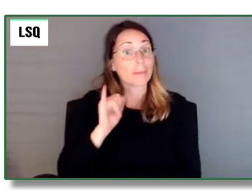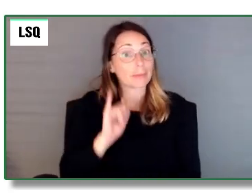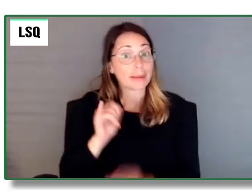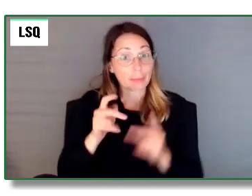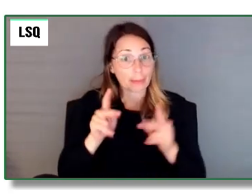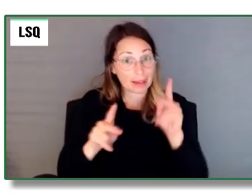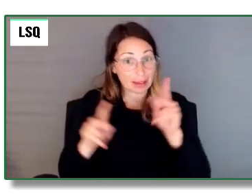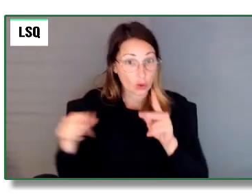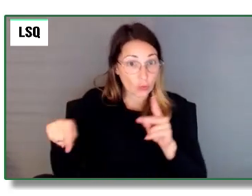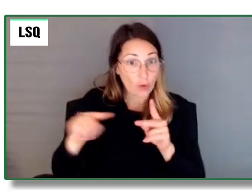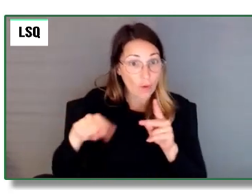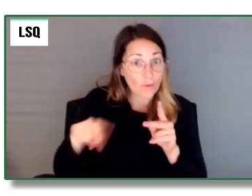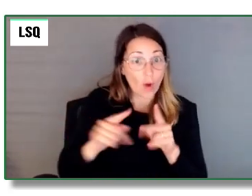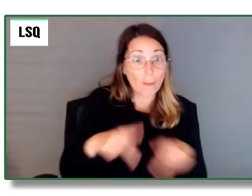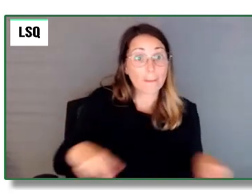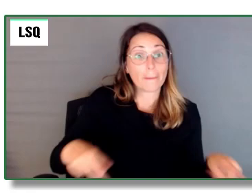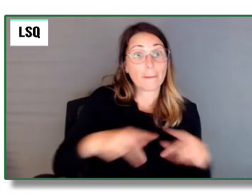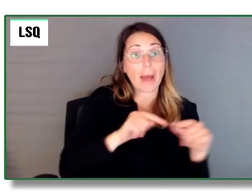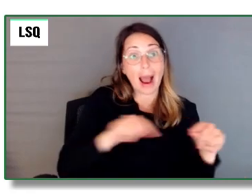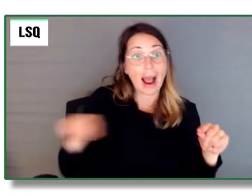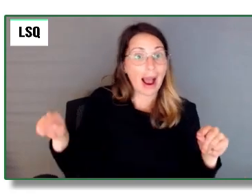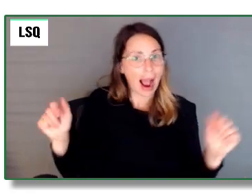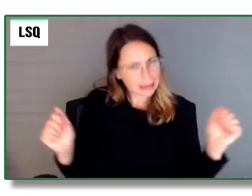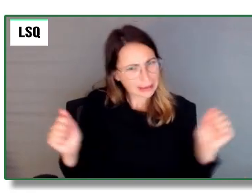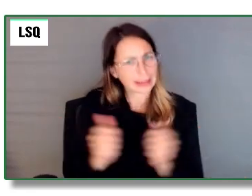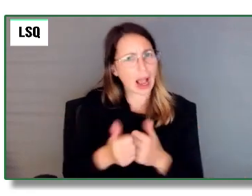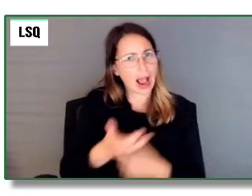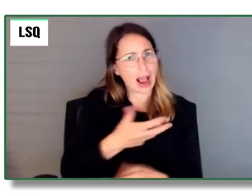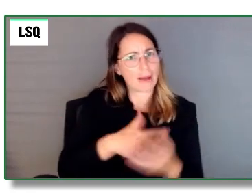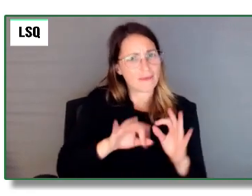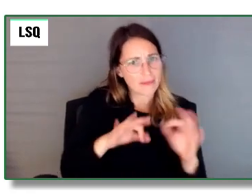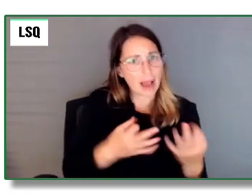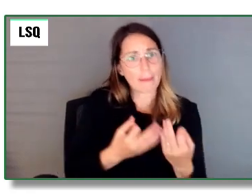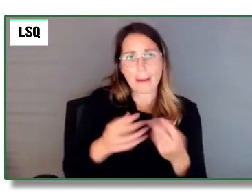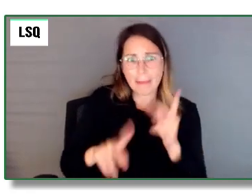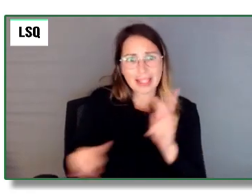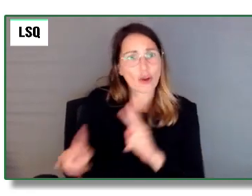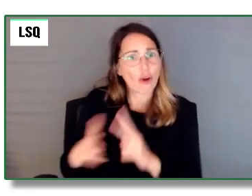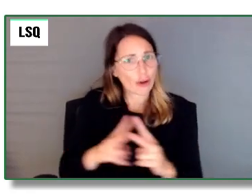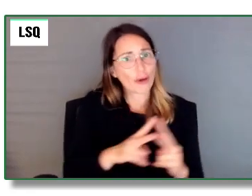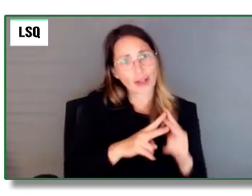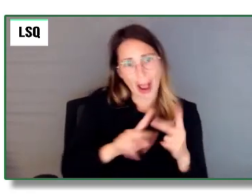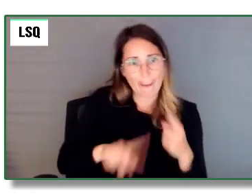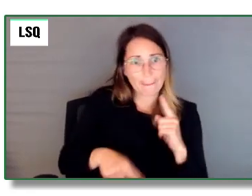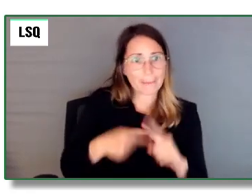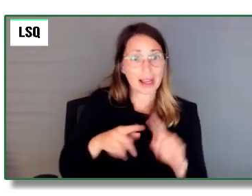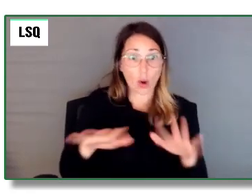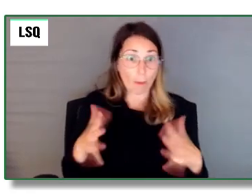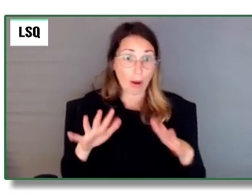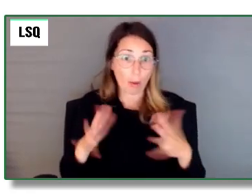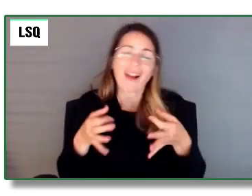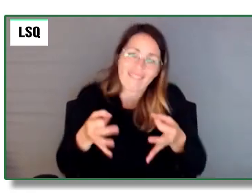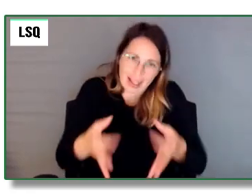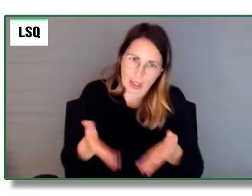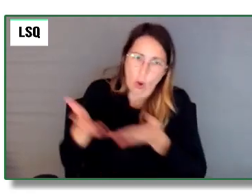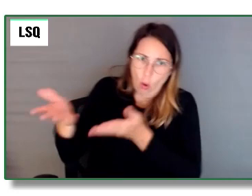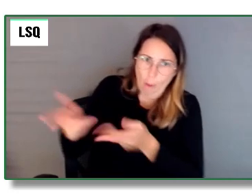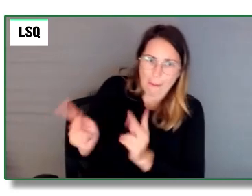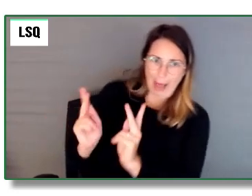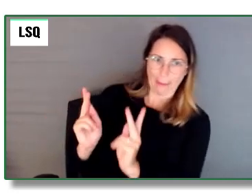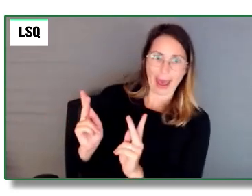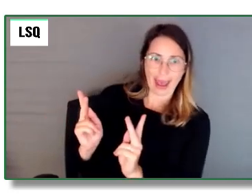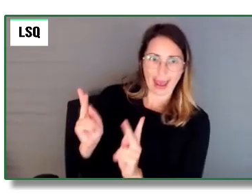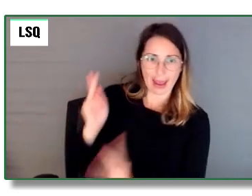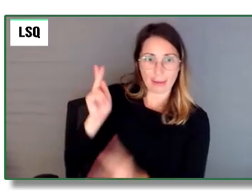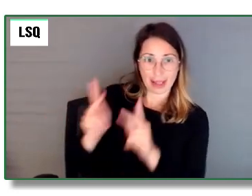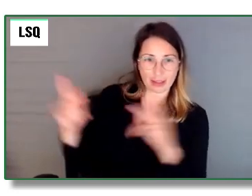aller pour y être avec leur famille et leurs proches. Donc, il faut trouver des façons de permettre aux gens de se réunir et faire des